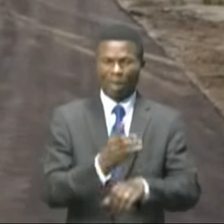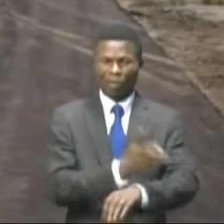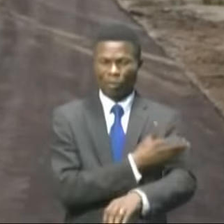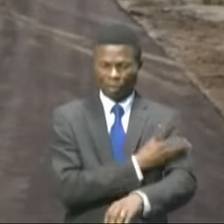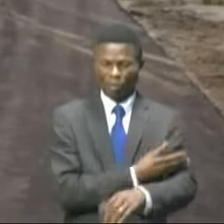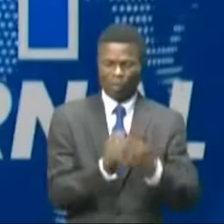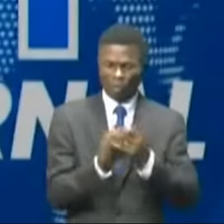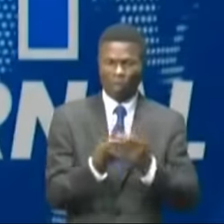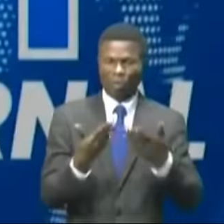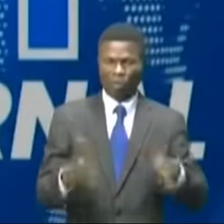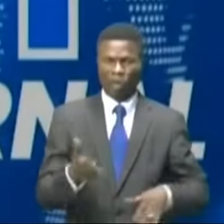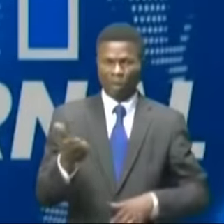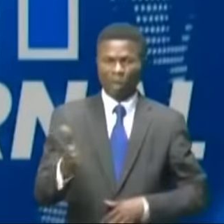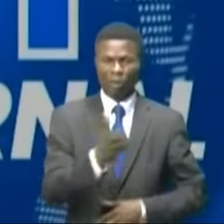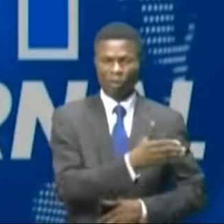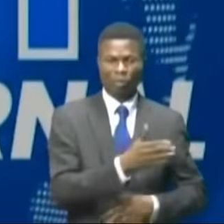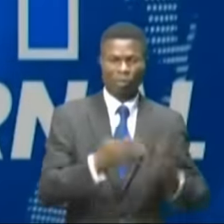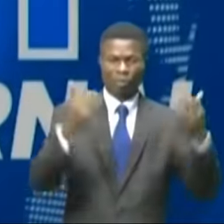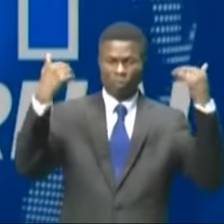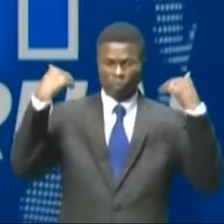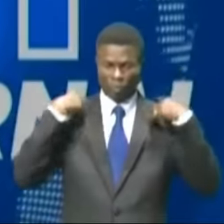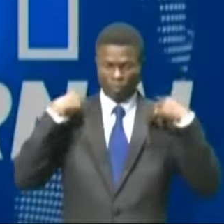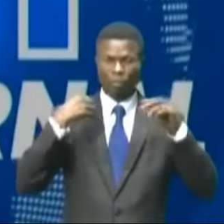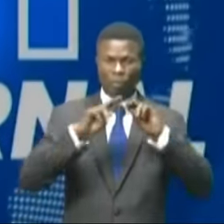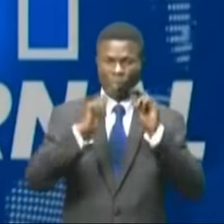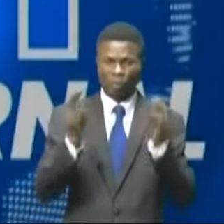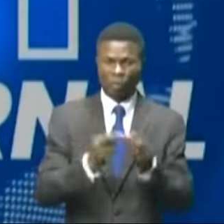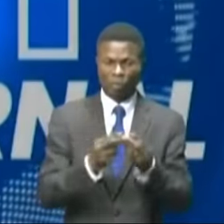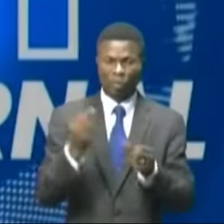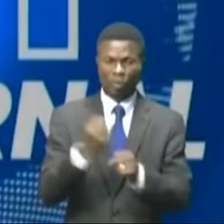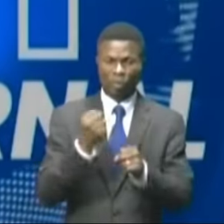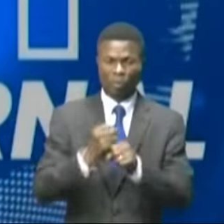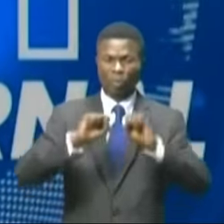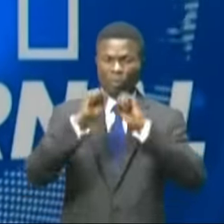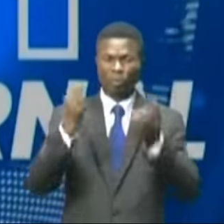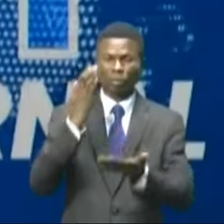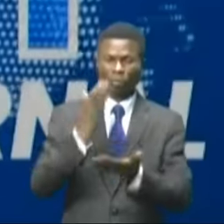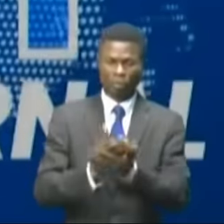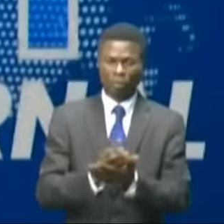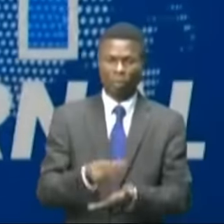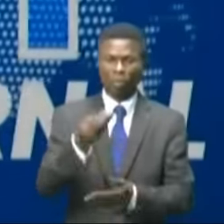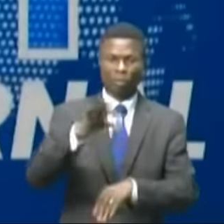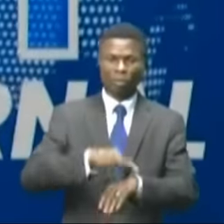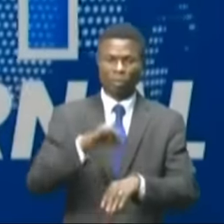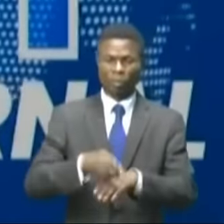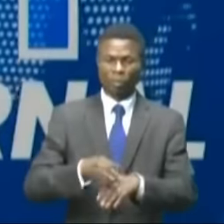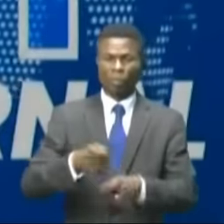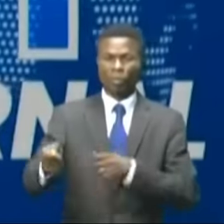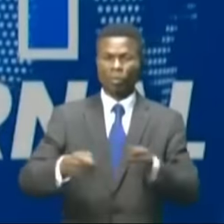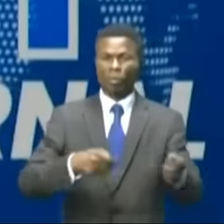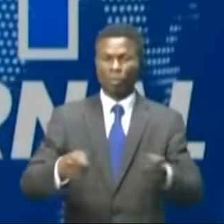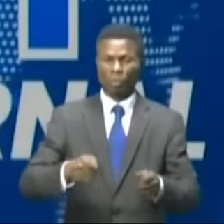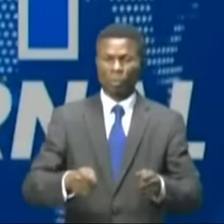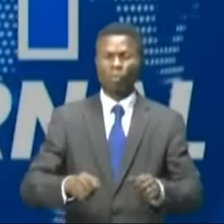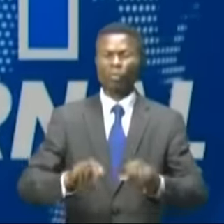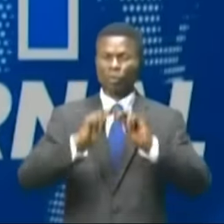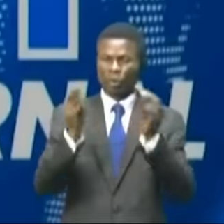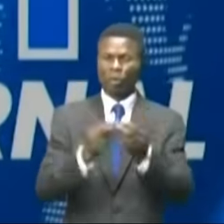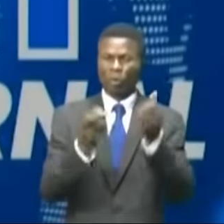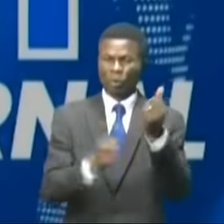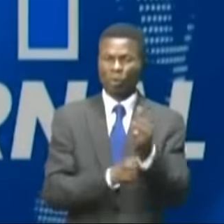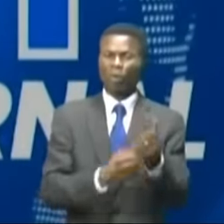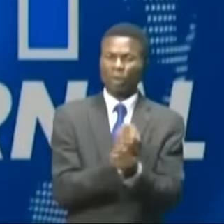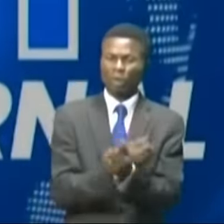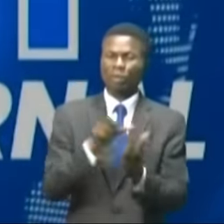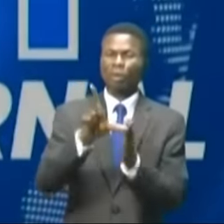finition. L'autorité de régulation de la sous-traitance veut donner l'opportunité de marcher aux sous-traitants remplissant